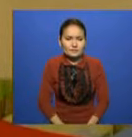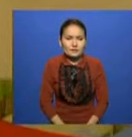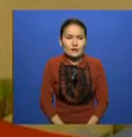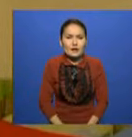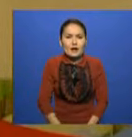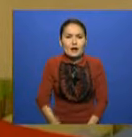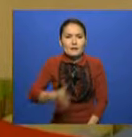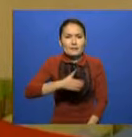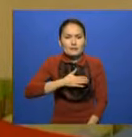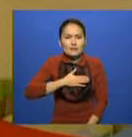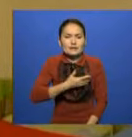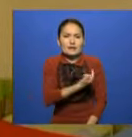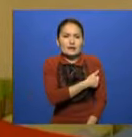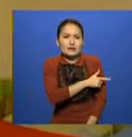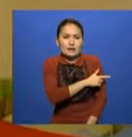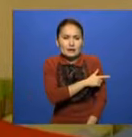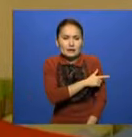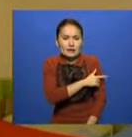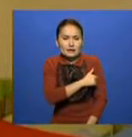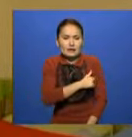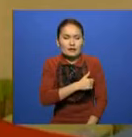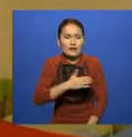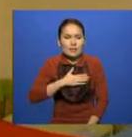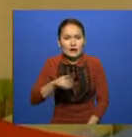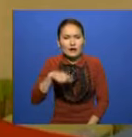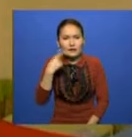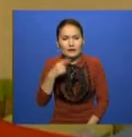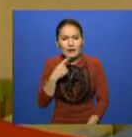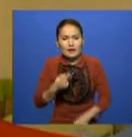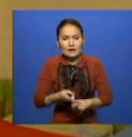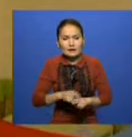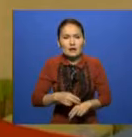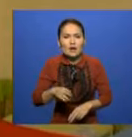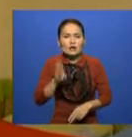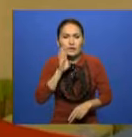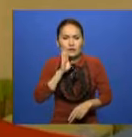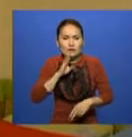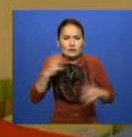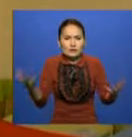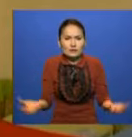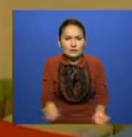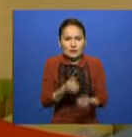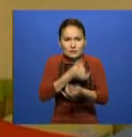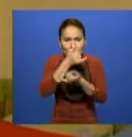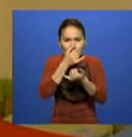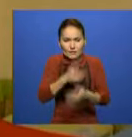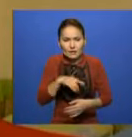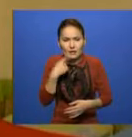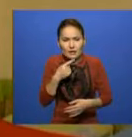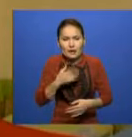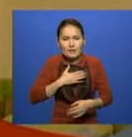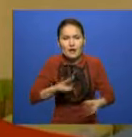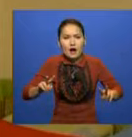Алғашында дәрігерлер ешқандай үміт жоқ деді. Содан соң Астанада жаңа препарат шықты деп естідік. Мен қызымды алып таңертеңмен Астанаға